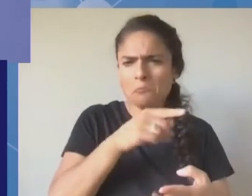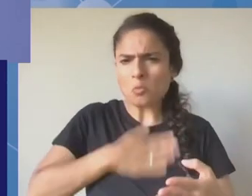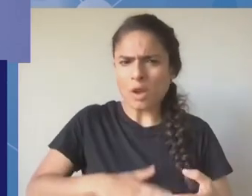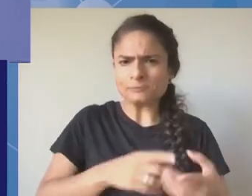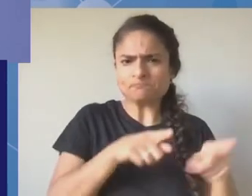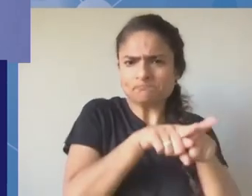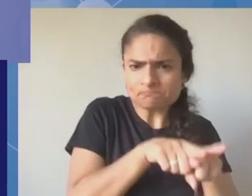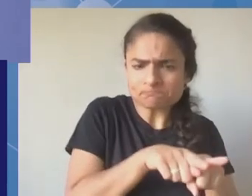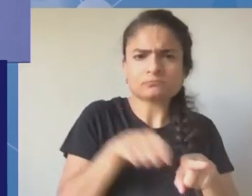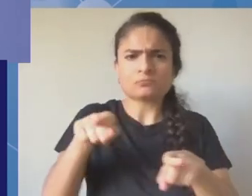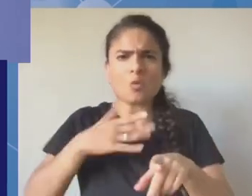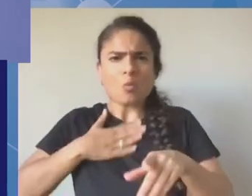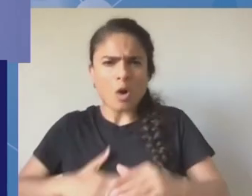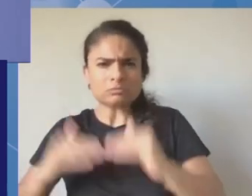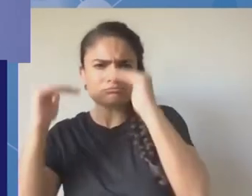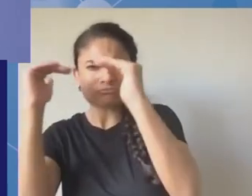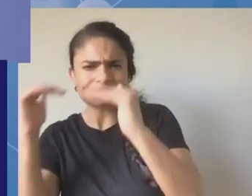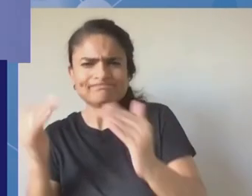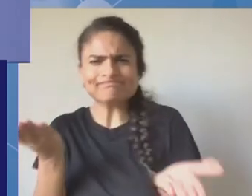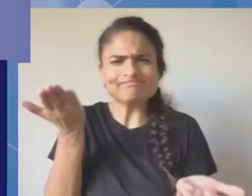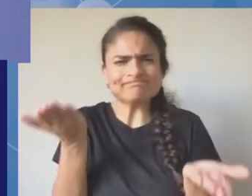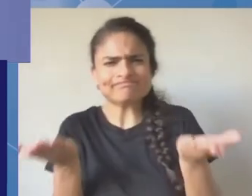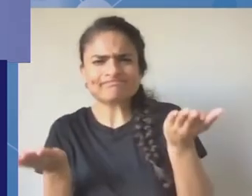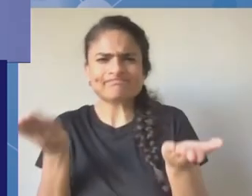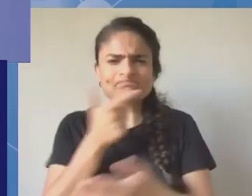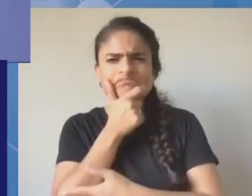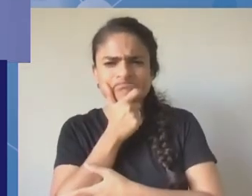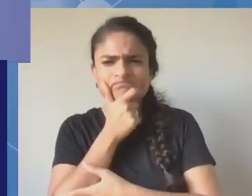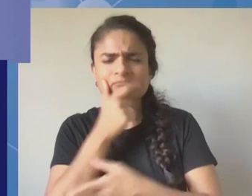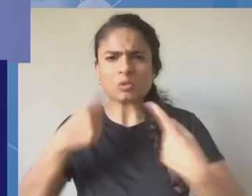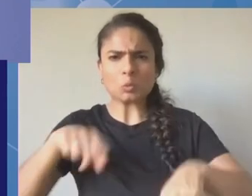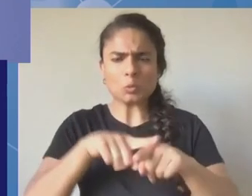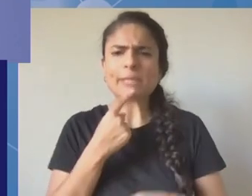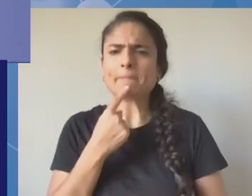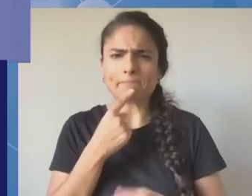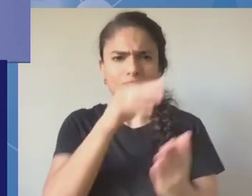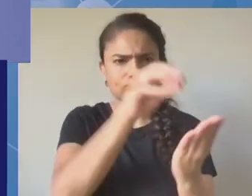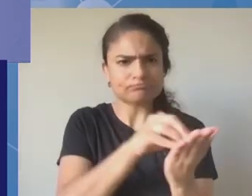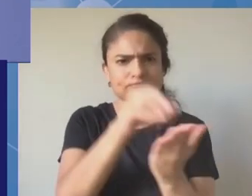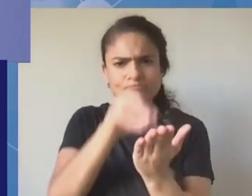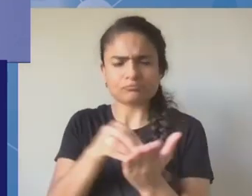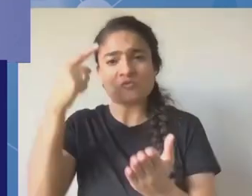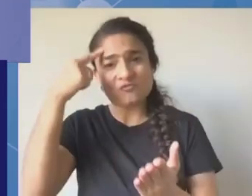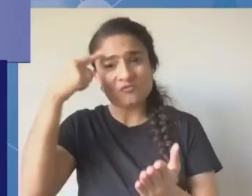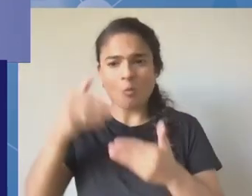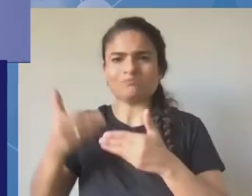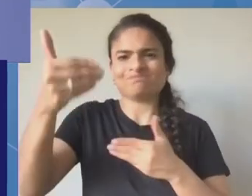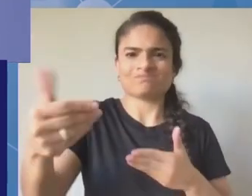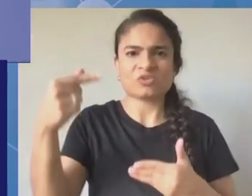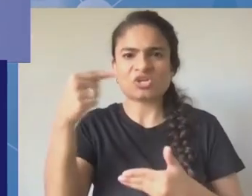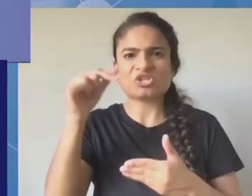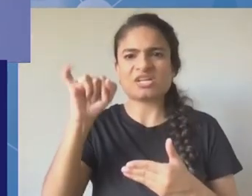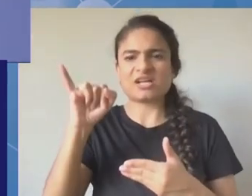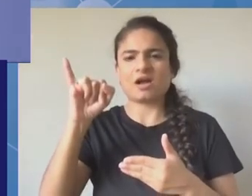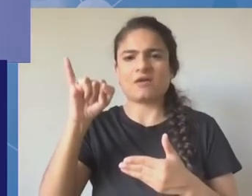法来利用，把他们的结果给大家使用，为下一届的 EGF 下一届做好